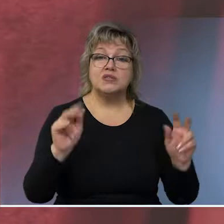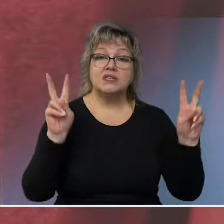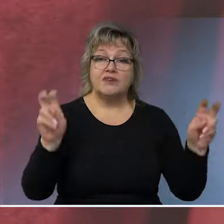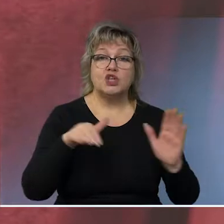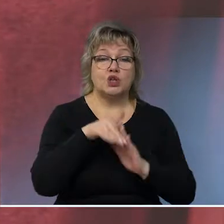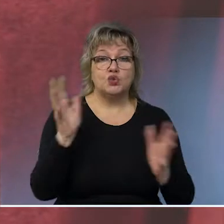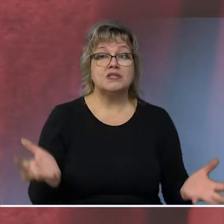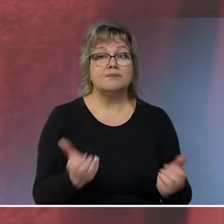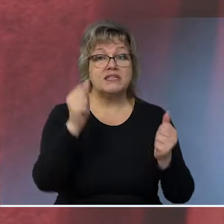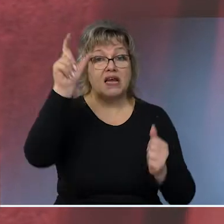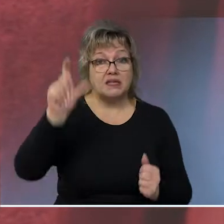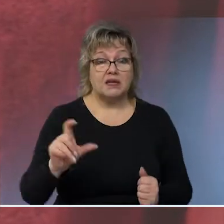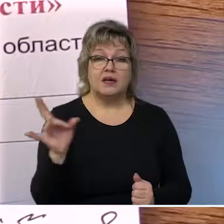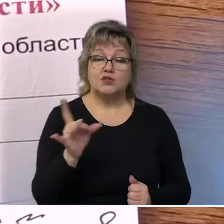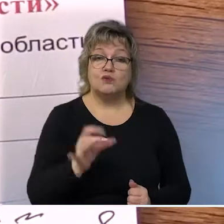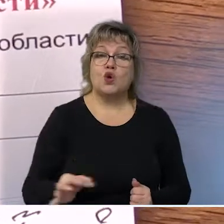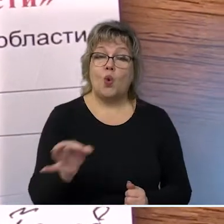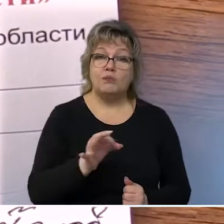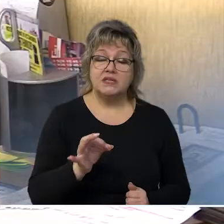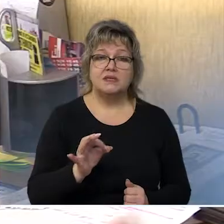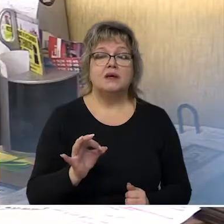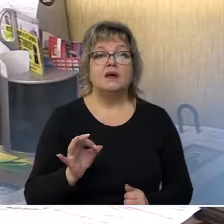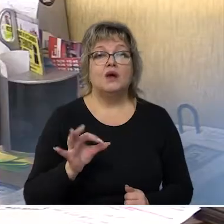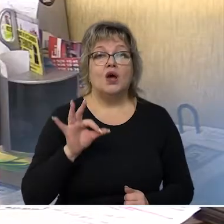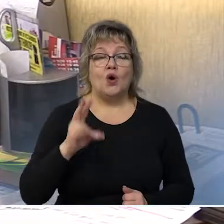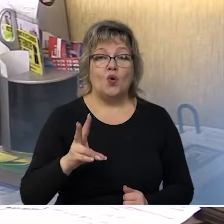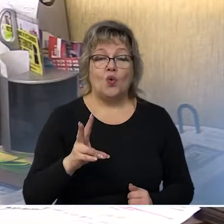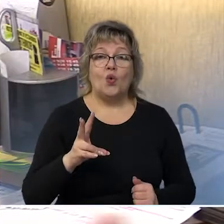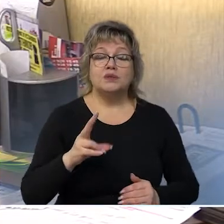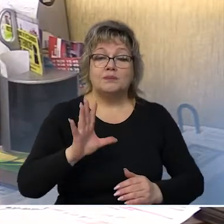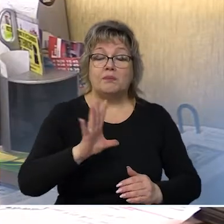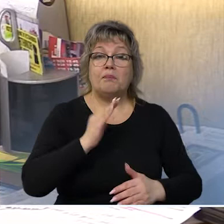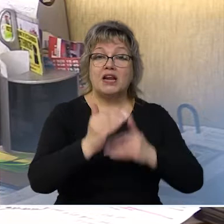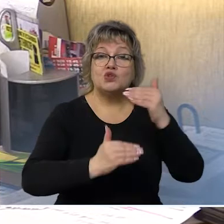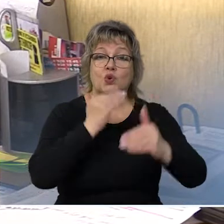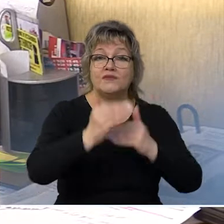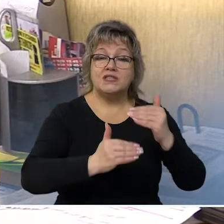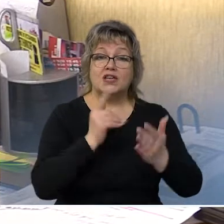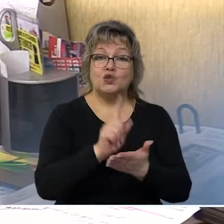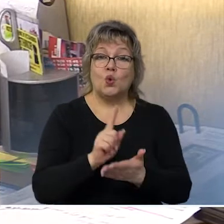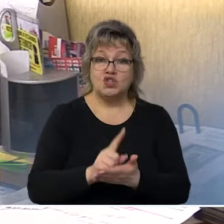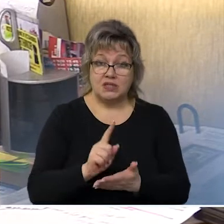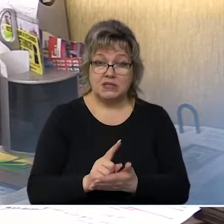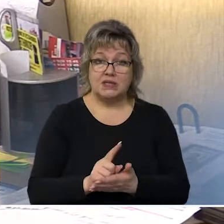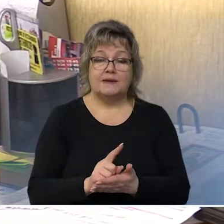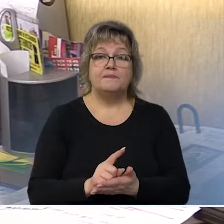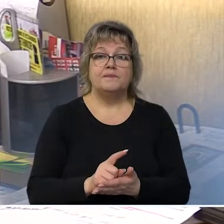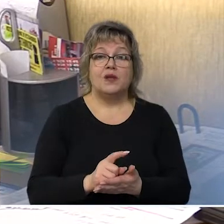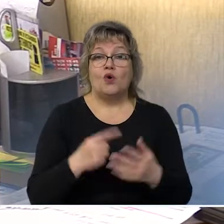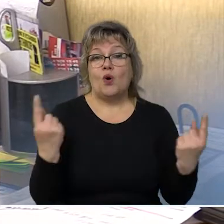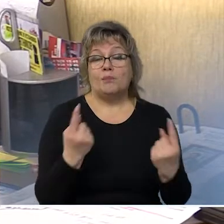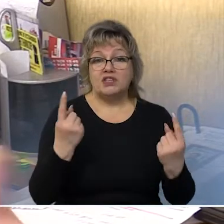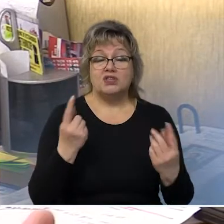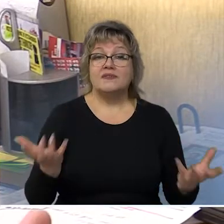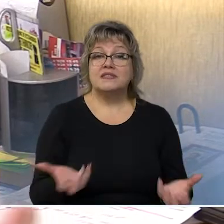удостоился звания «Лучший спасатель Ростовской области». Он прошел все должности от обыкновенного спасателя,